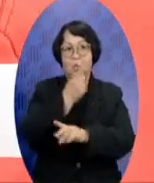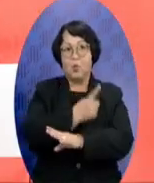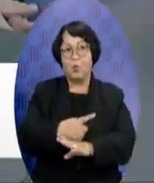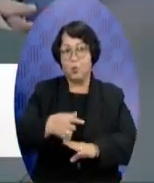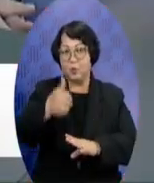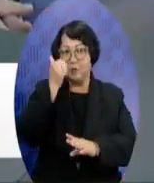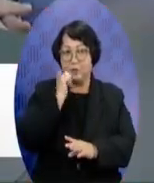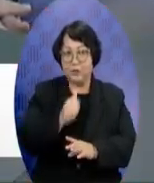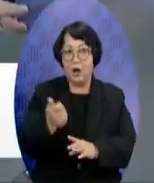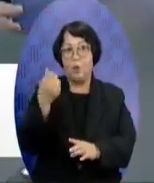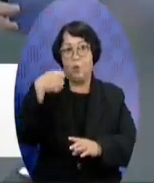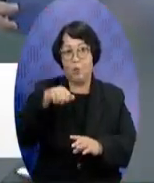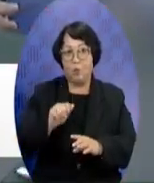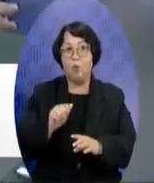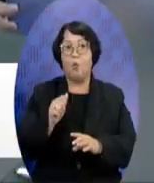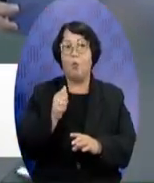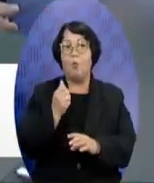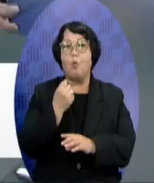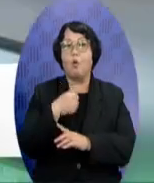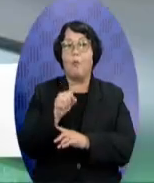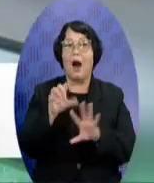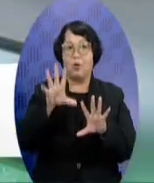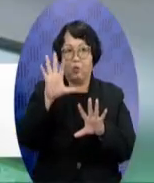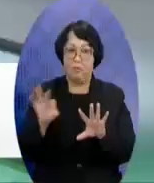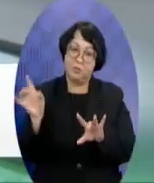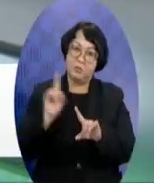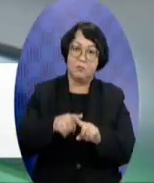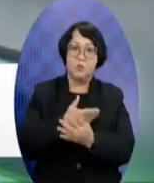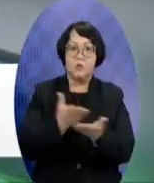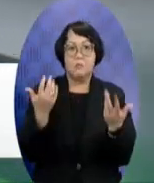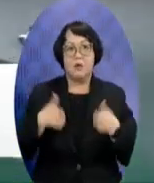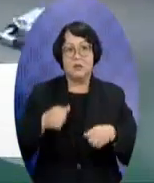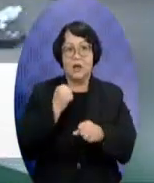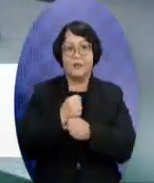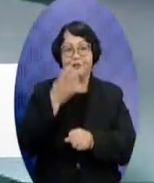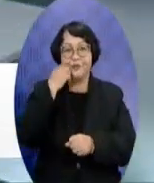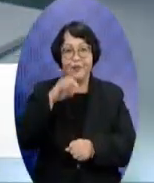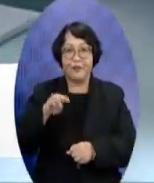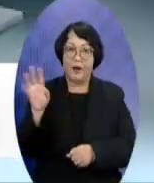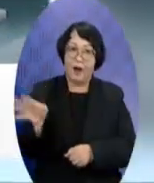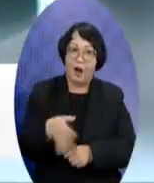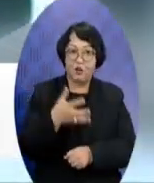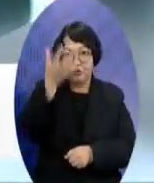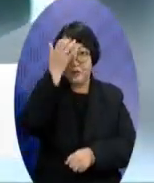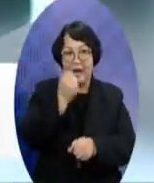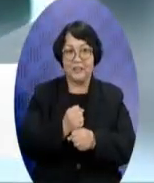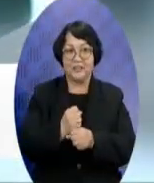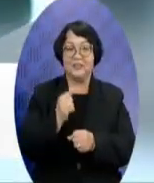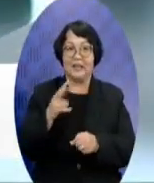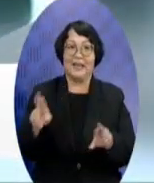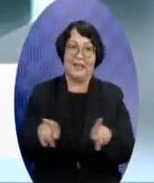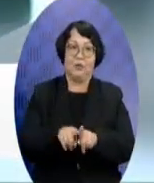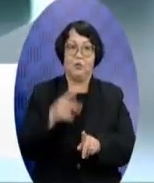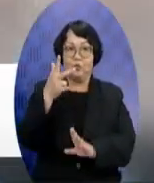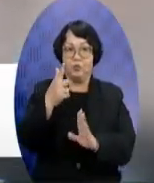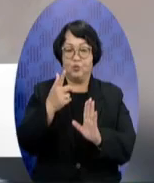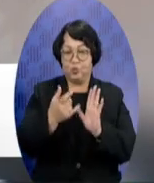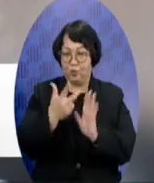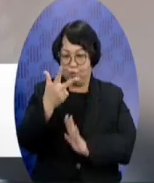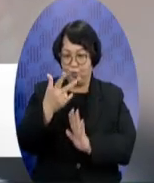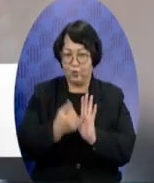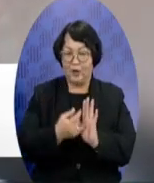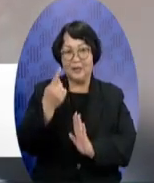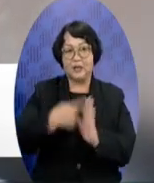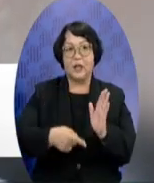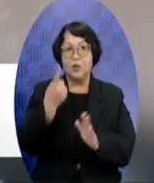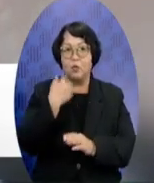урамшууллыг сэргийн 10% хүргэсэн. Мөн багш ажиллах стыг тэтгэврт гаргахад нь төрийн жинхэнэ албагч айдал 36 хүртэл сарын 1 удаагийн буцалтгүй тусламж